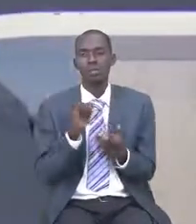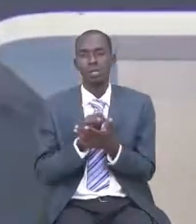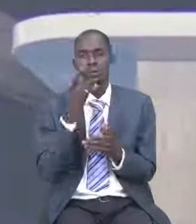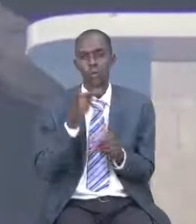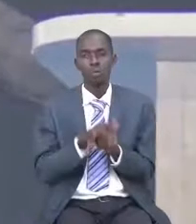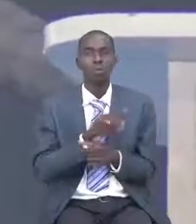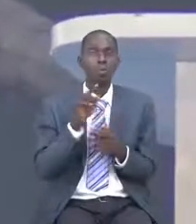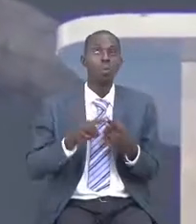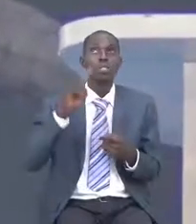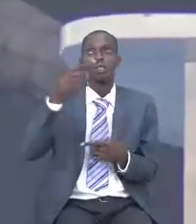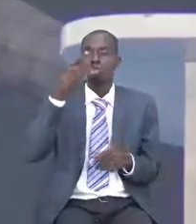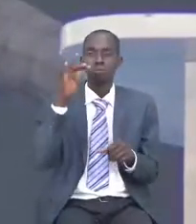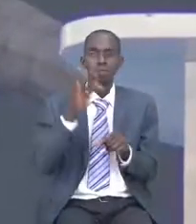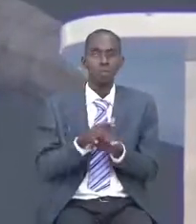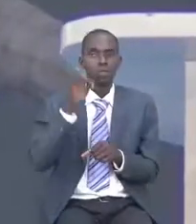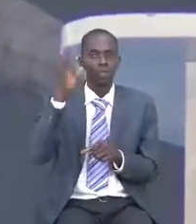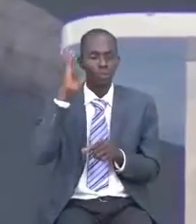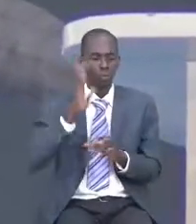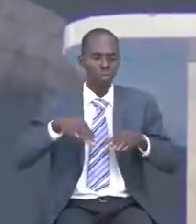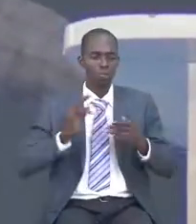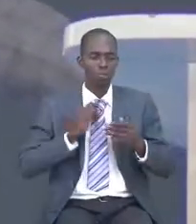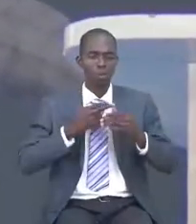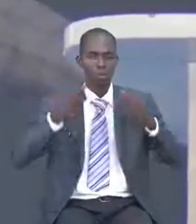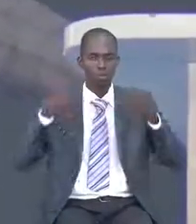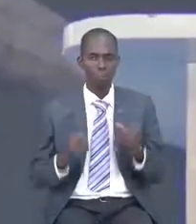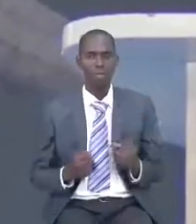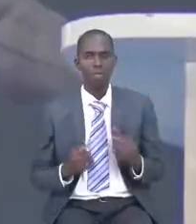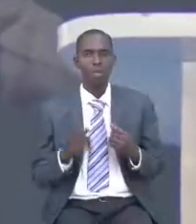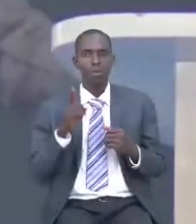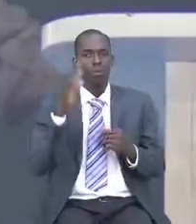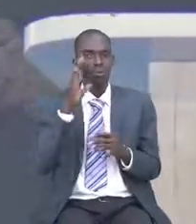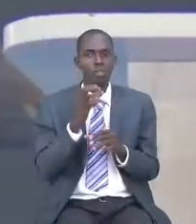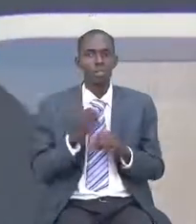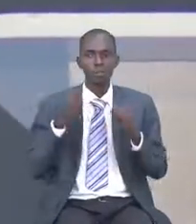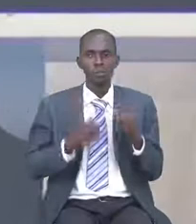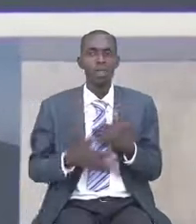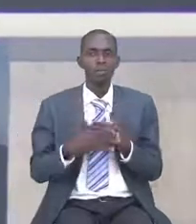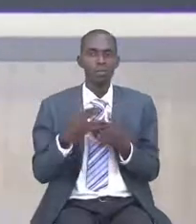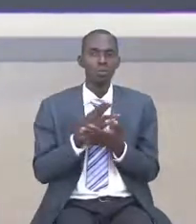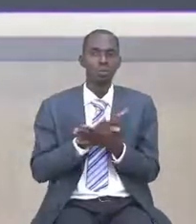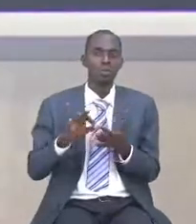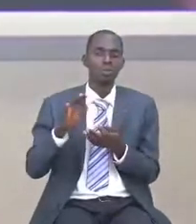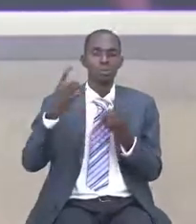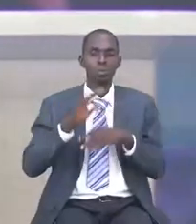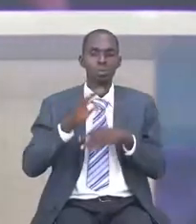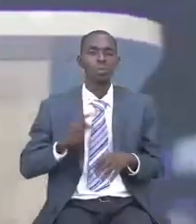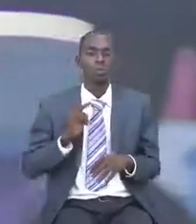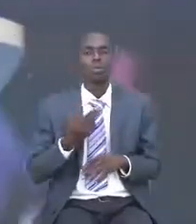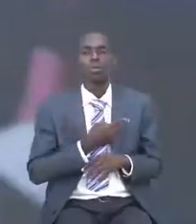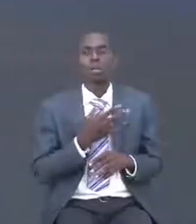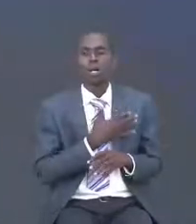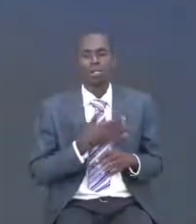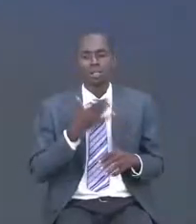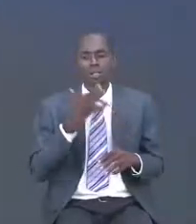saints. Il garde ses promesses, il tient ses promesses. Quand il dit qu'il va nous revêtir de puissance, vous recevez une puissance. Le Saint-Esprit survenant